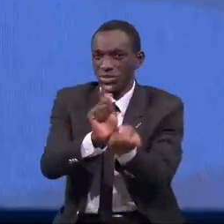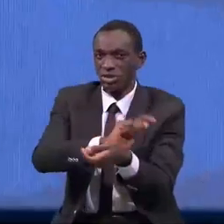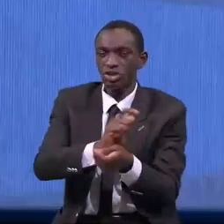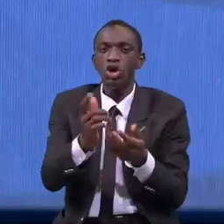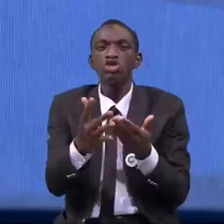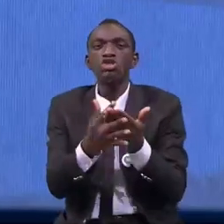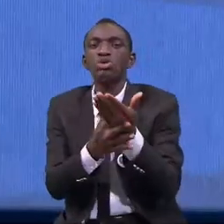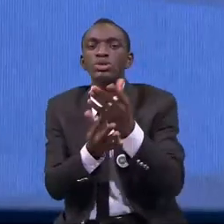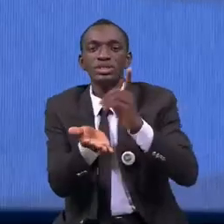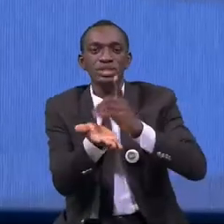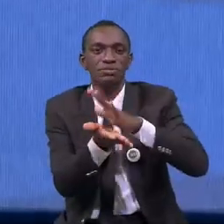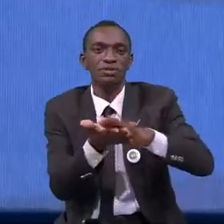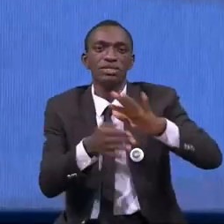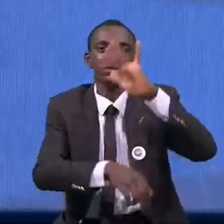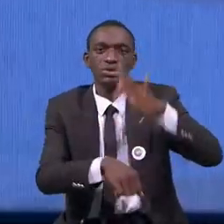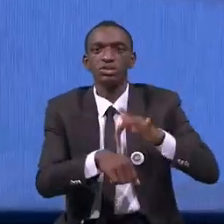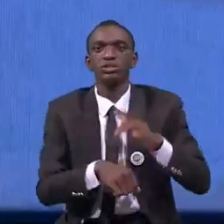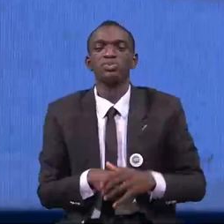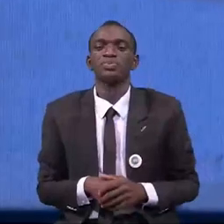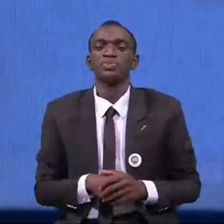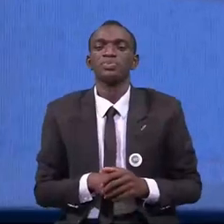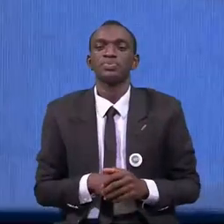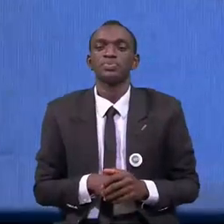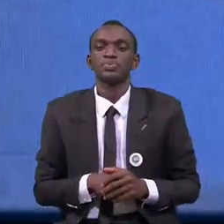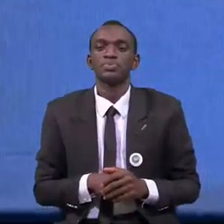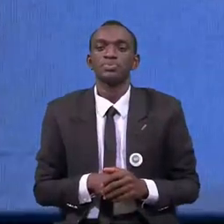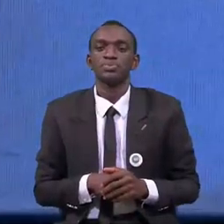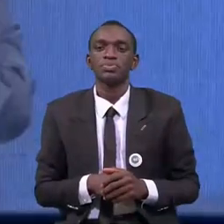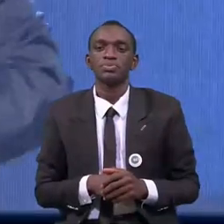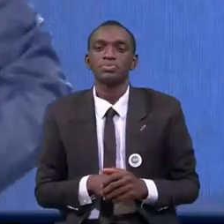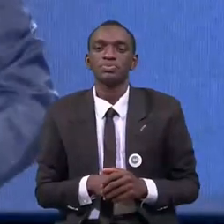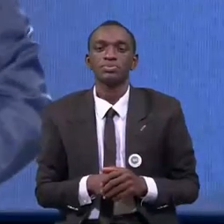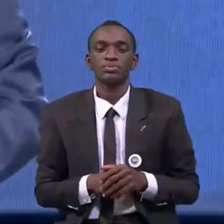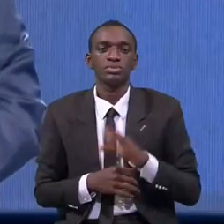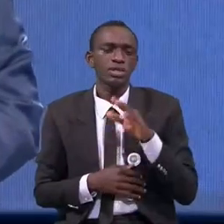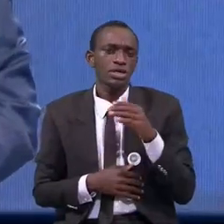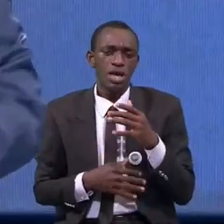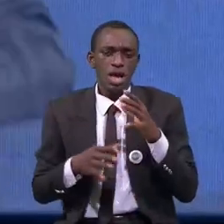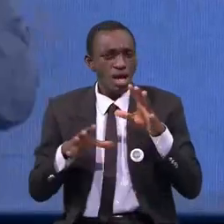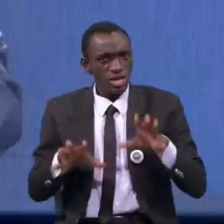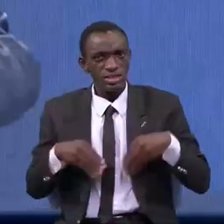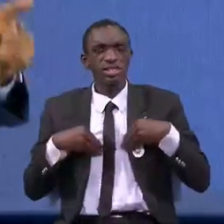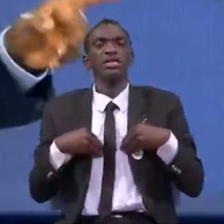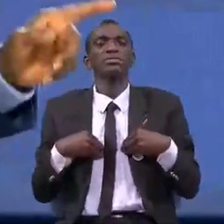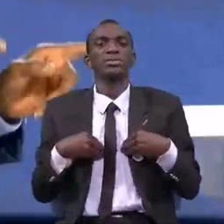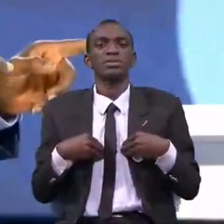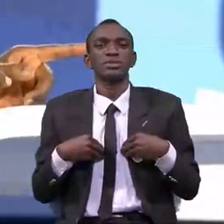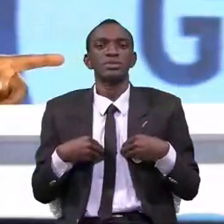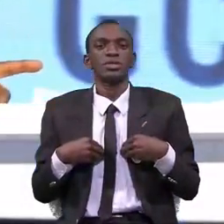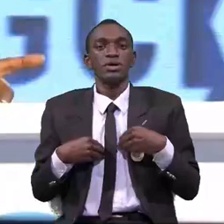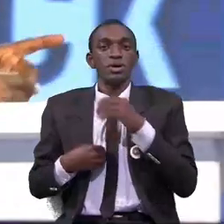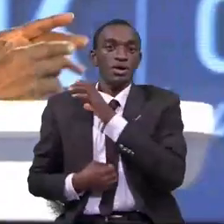1 accep la accep la touche la accep la transformation décrété à travers la